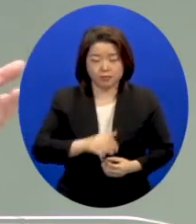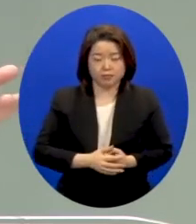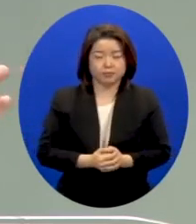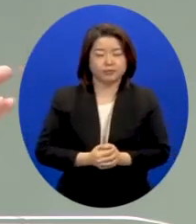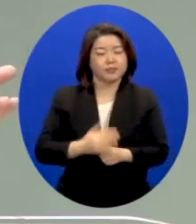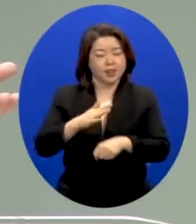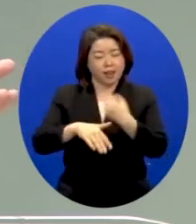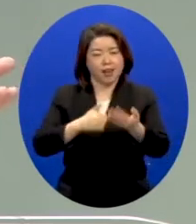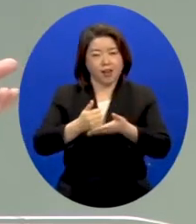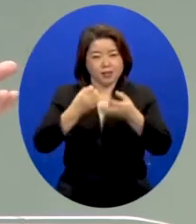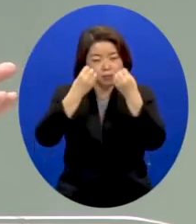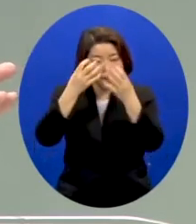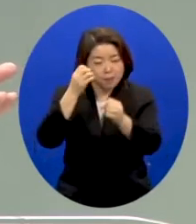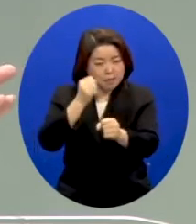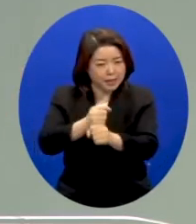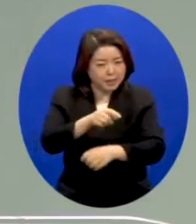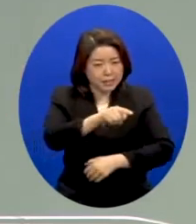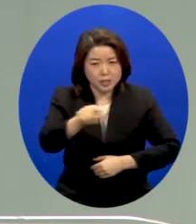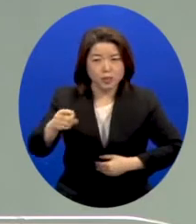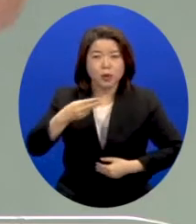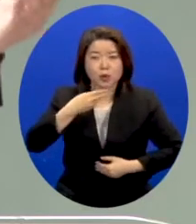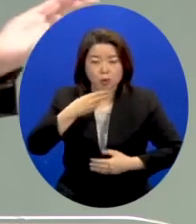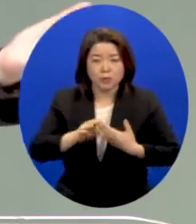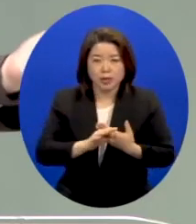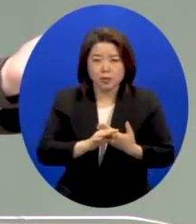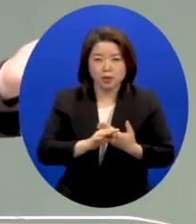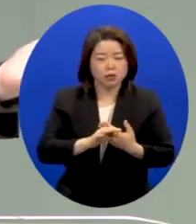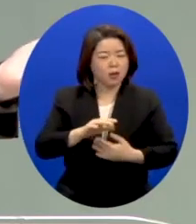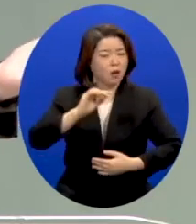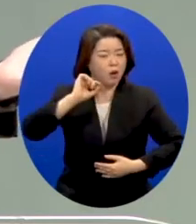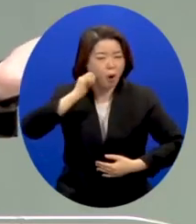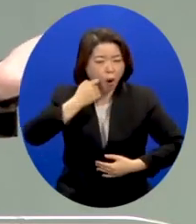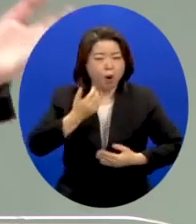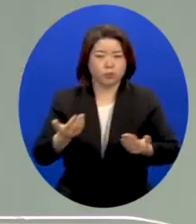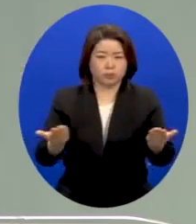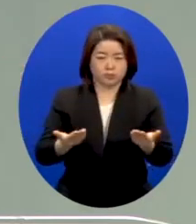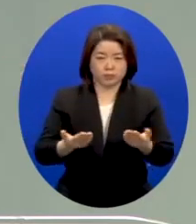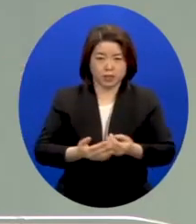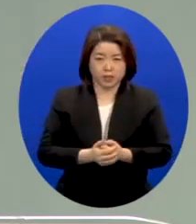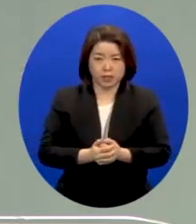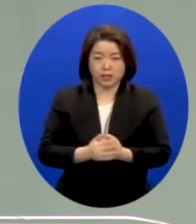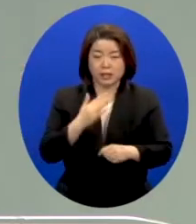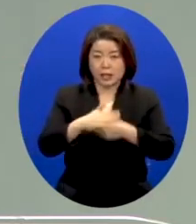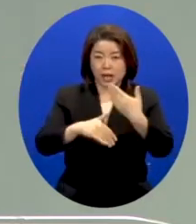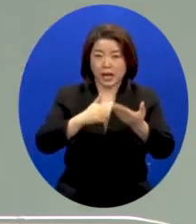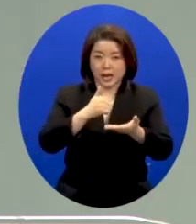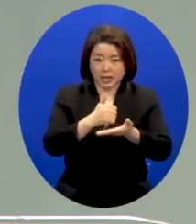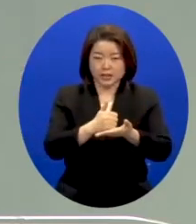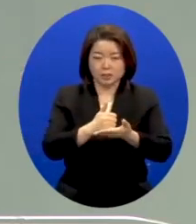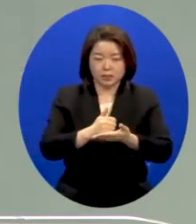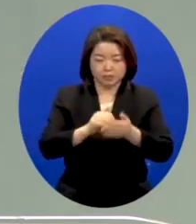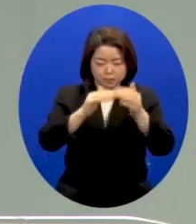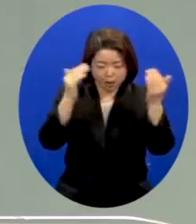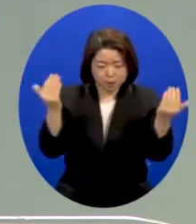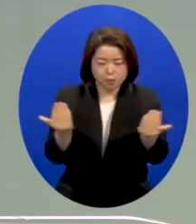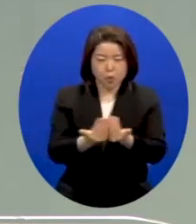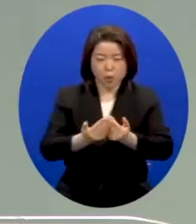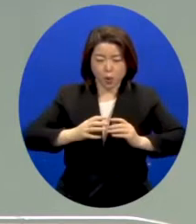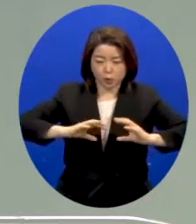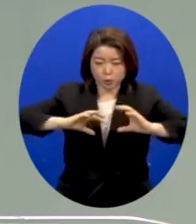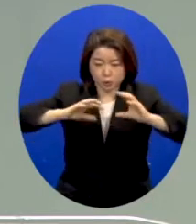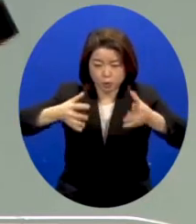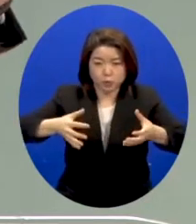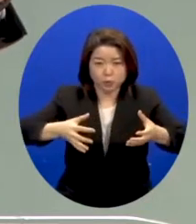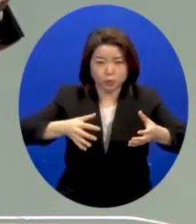하나님의 창조 하지 않았다면 있을 수가 없는 일 이 줘 하나님이 온 우주 모든